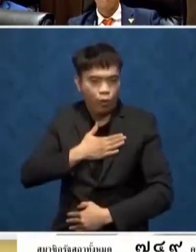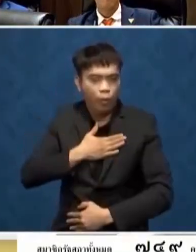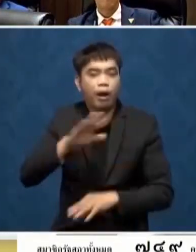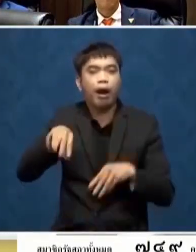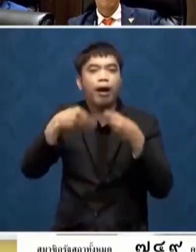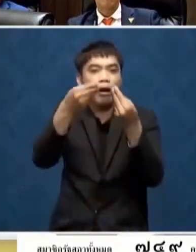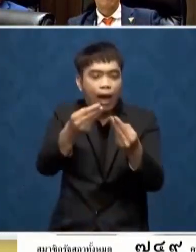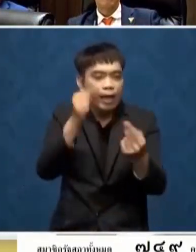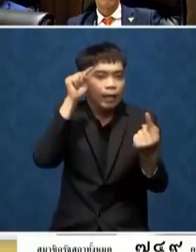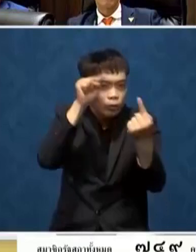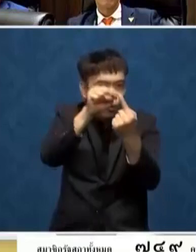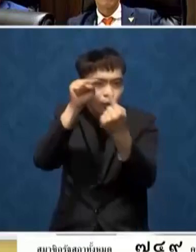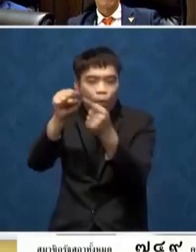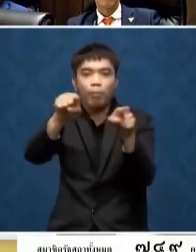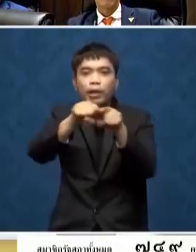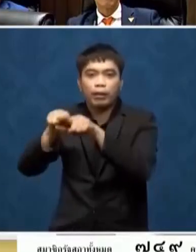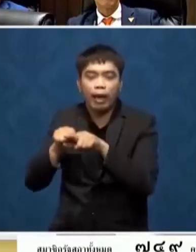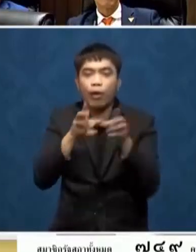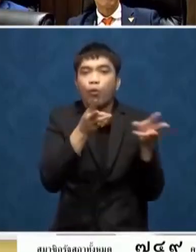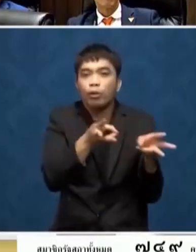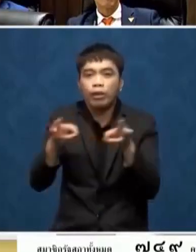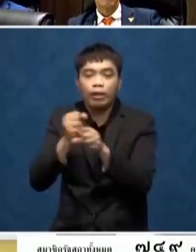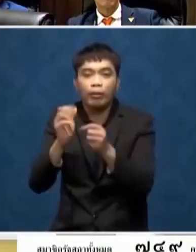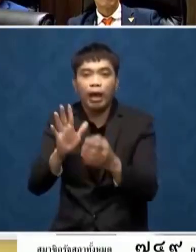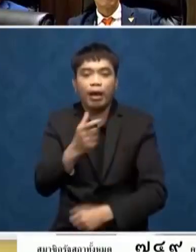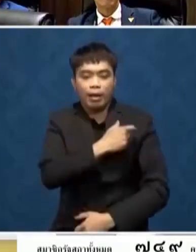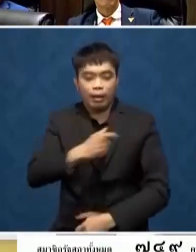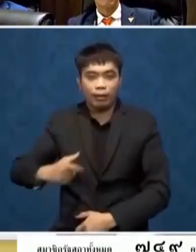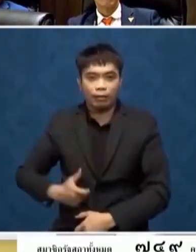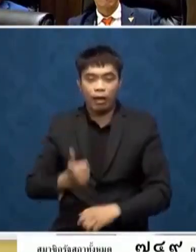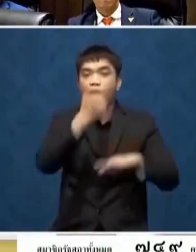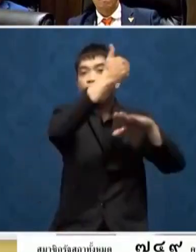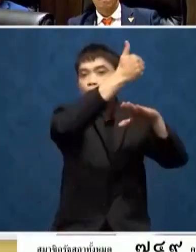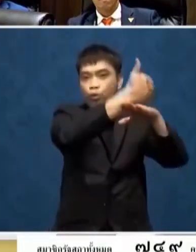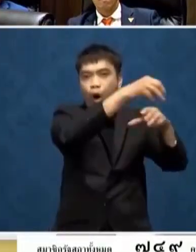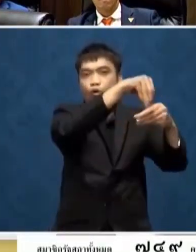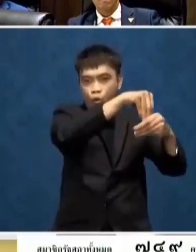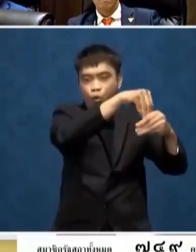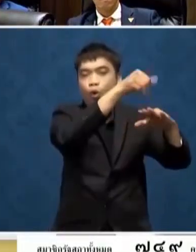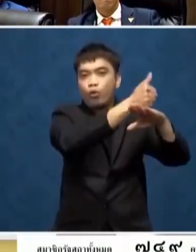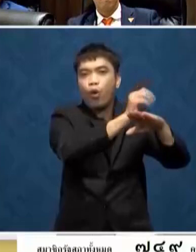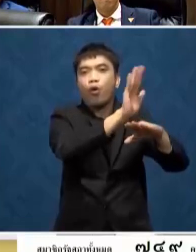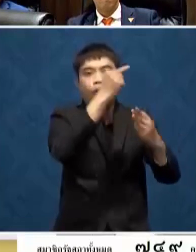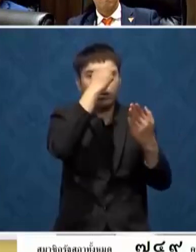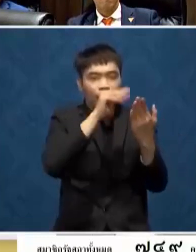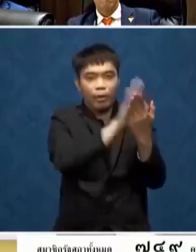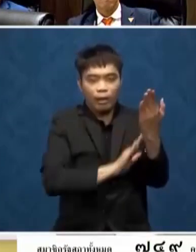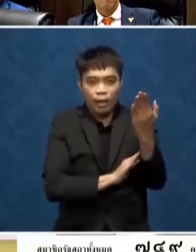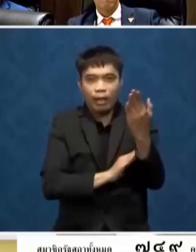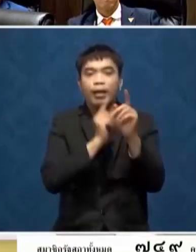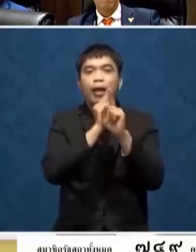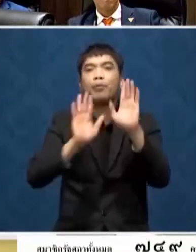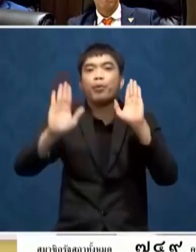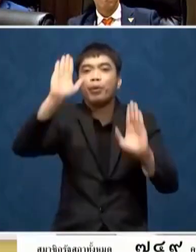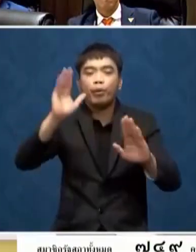เห็นตรงกันคือการทำโรงไว้ซึ่งสถาบันพระมหากษัตริย์ให้อยู่คู่กับประเทศไทยในระบอบประชาธิปไตยอันมี